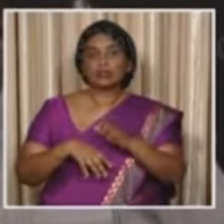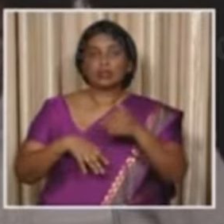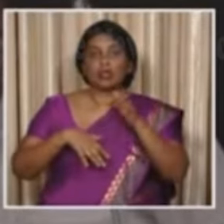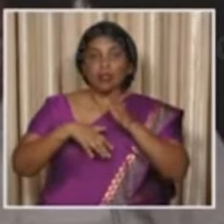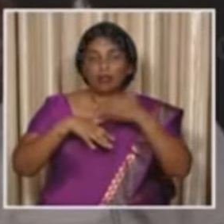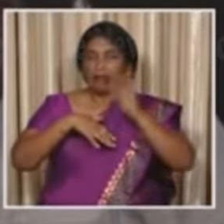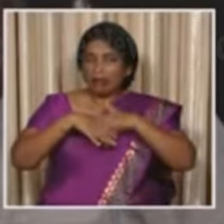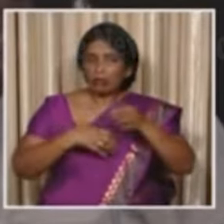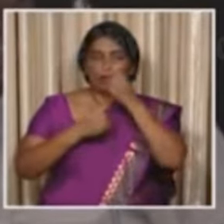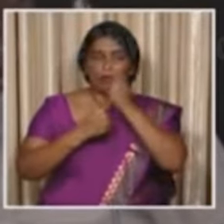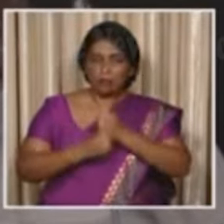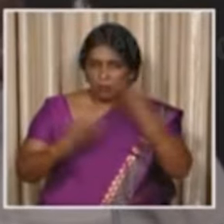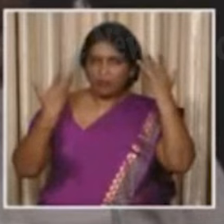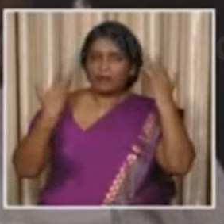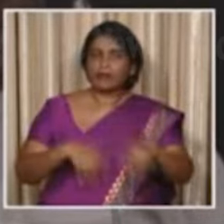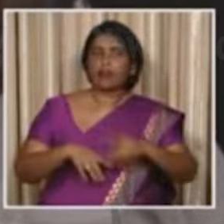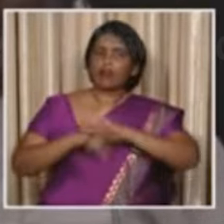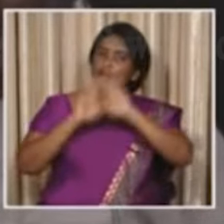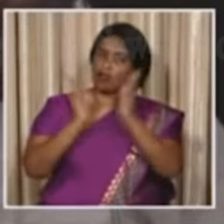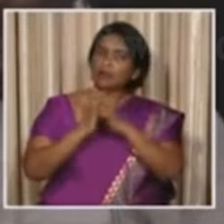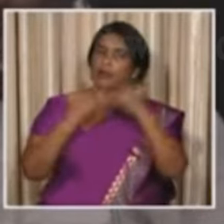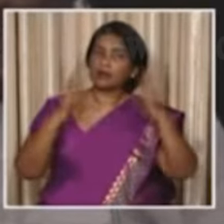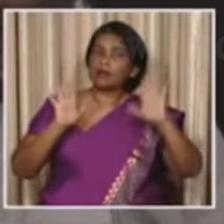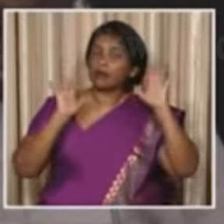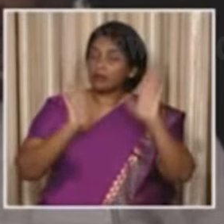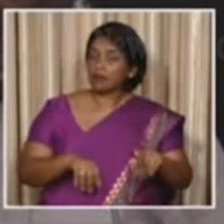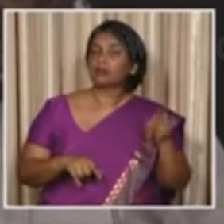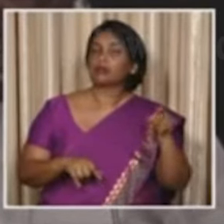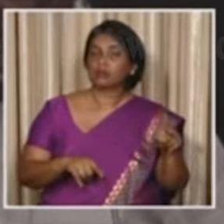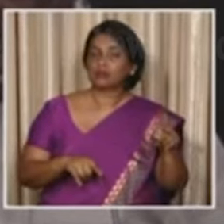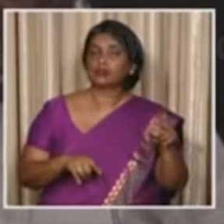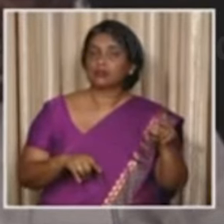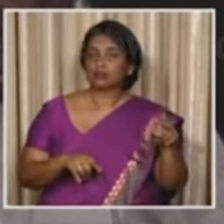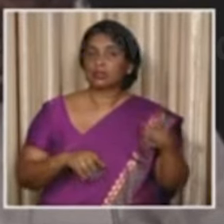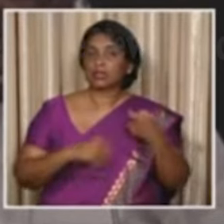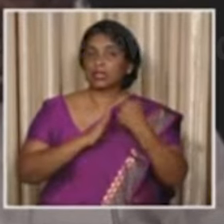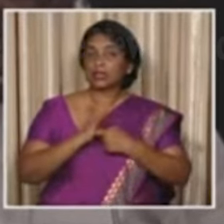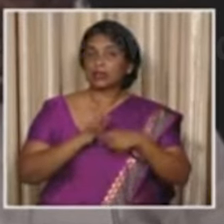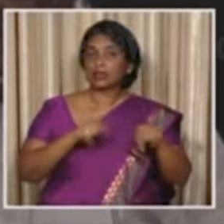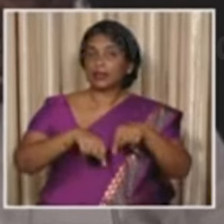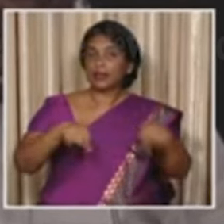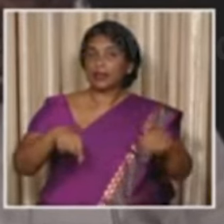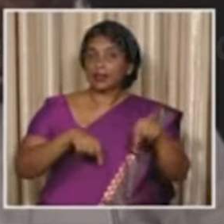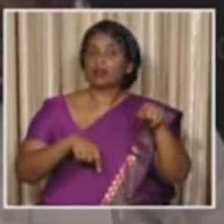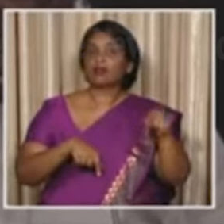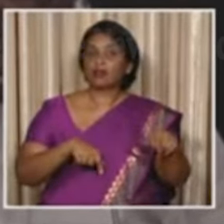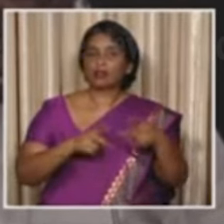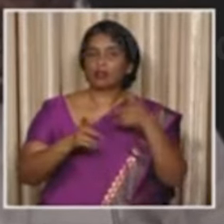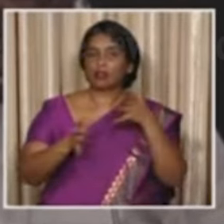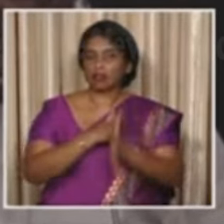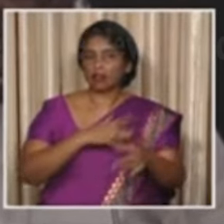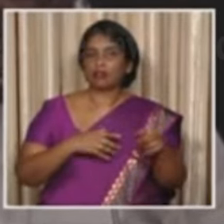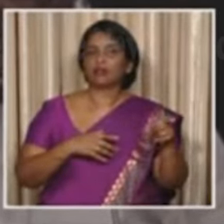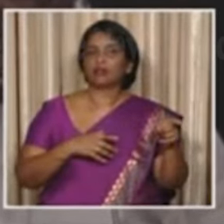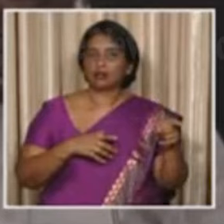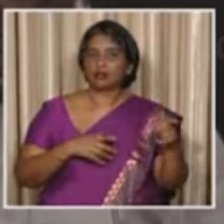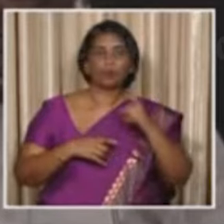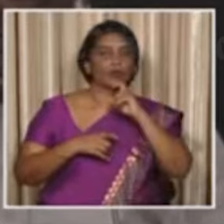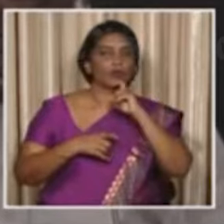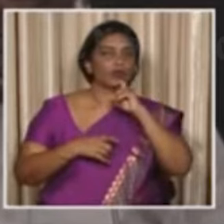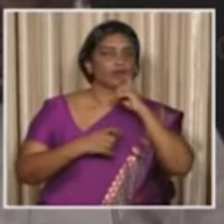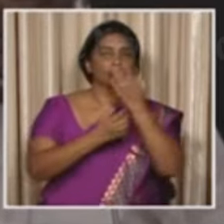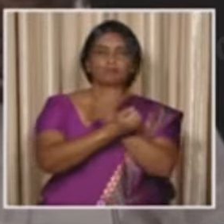වුණා. ඉන්නකෝ ඒ සිද්ධින් ඔක්කොම වුණා. නමුත් කොන්ෆෙෂන් ස්ටේට්මන්ට් එක රෙකෝඩ් කිරීමේදී වෙච්ච අඩුපාඩුව තමයි ඒ නඩුවේ